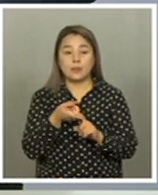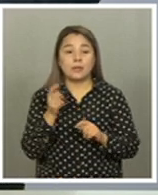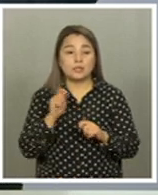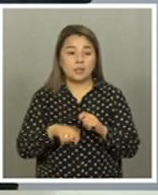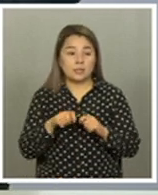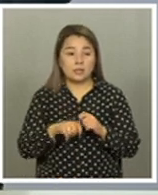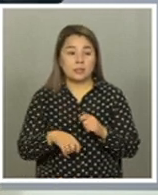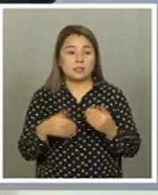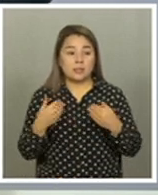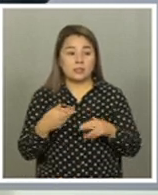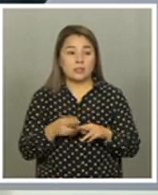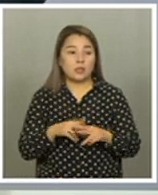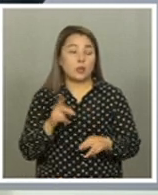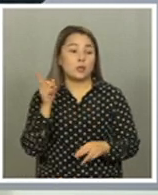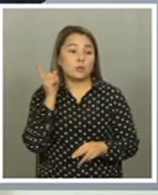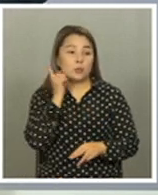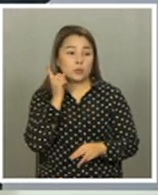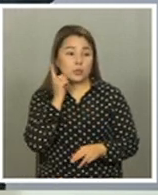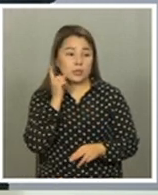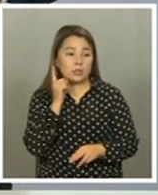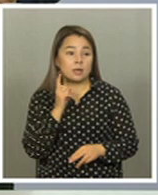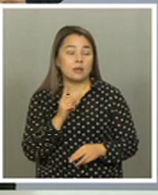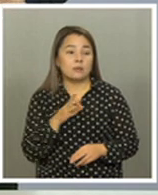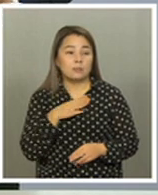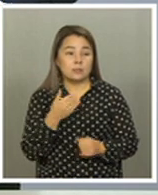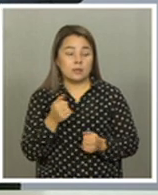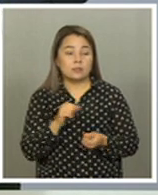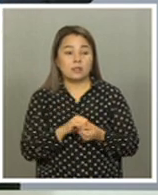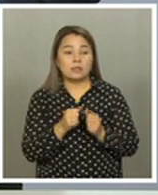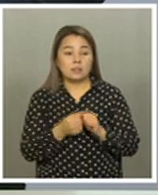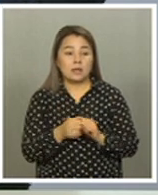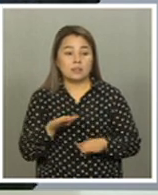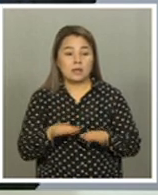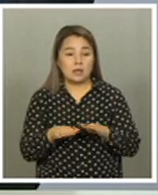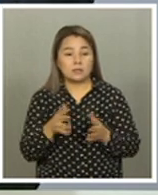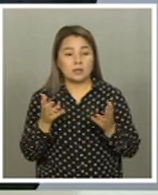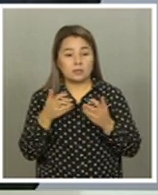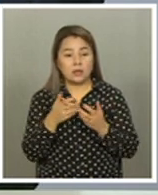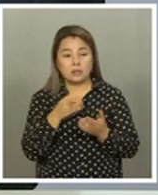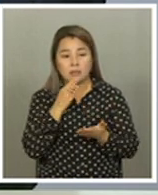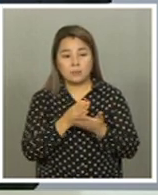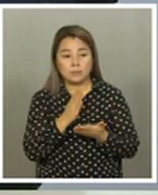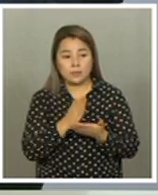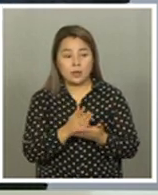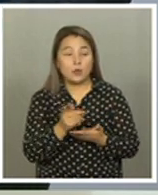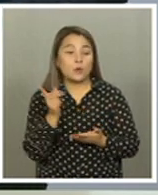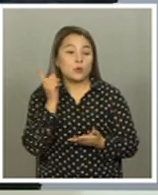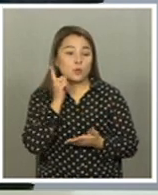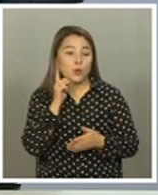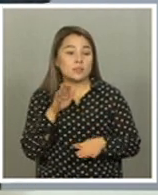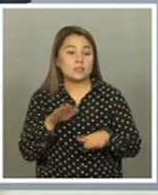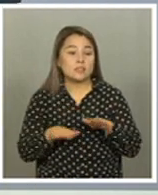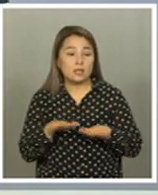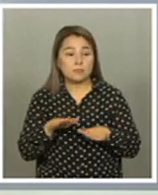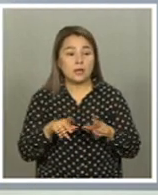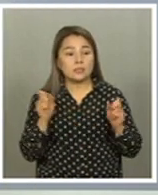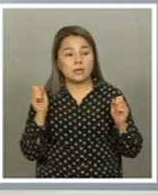мен ұялы телефонның және кіртасының массаларын өлшеп көрейік. Бірінші ұялы телефонның массасын